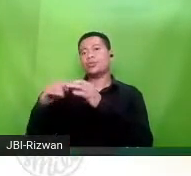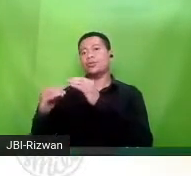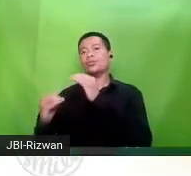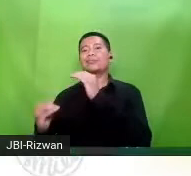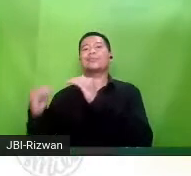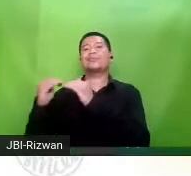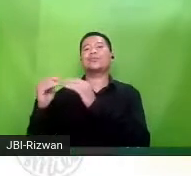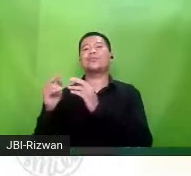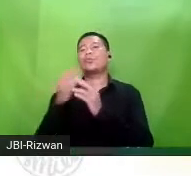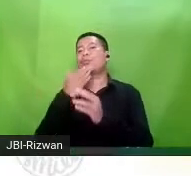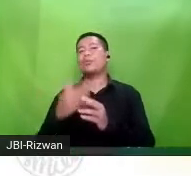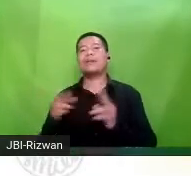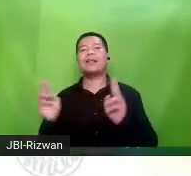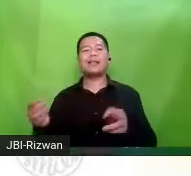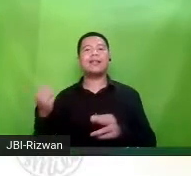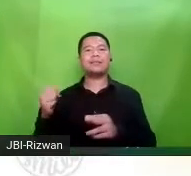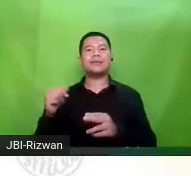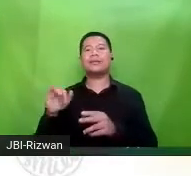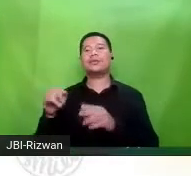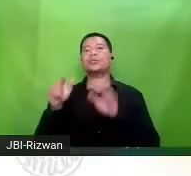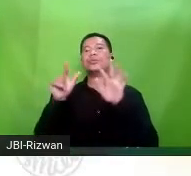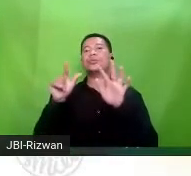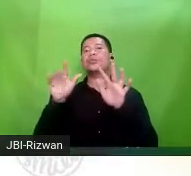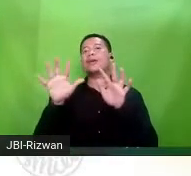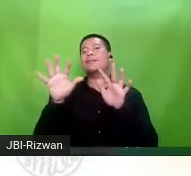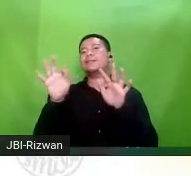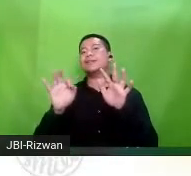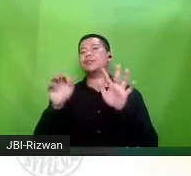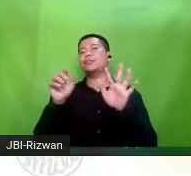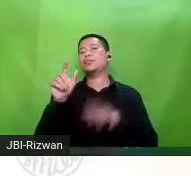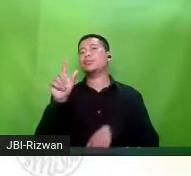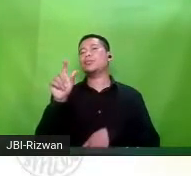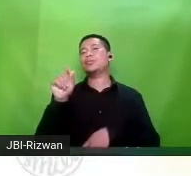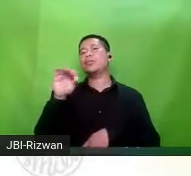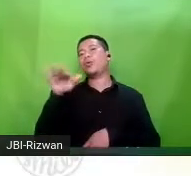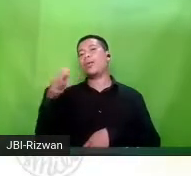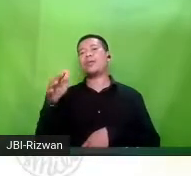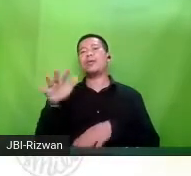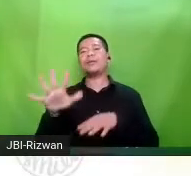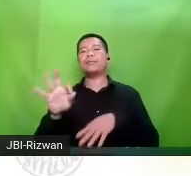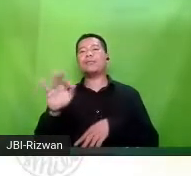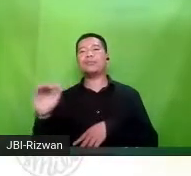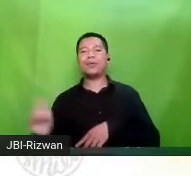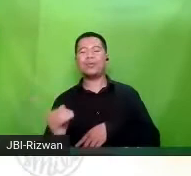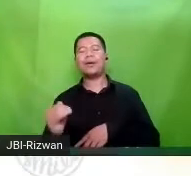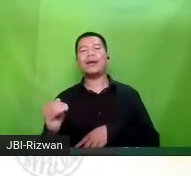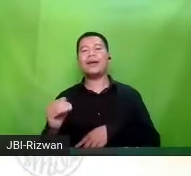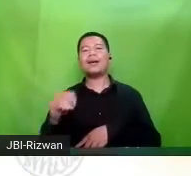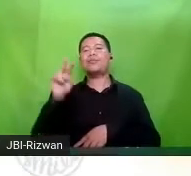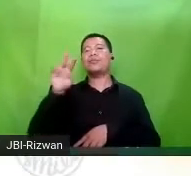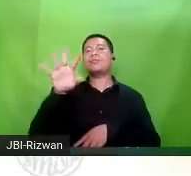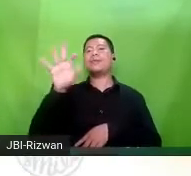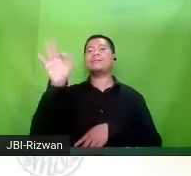Jadi 75% ada di bawah angka 70 atau 50, 25% ada pada angka